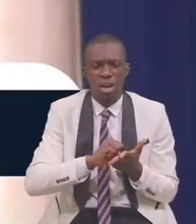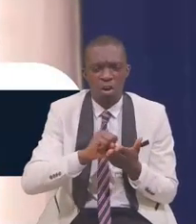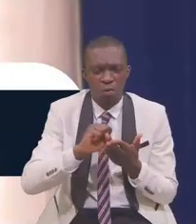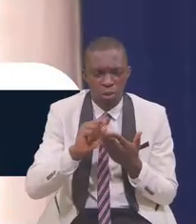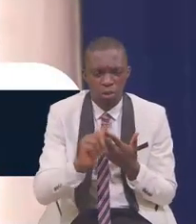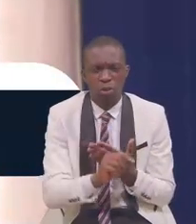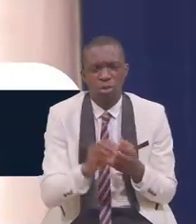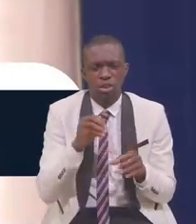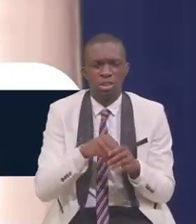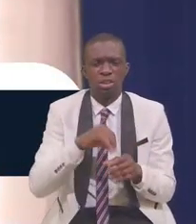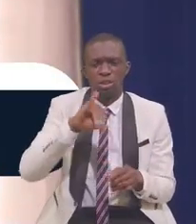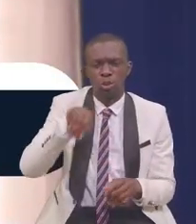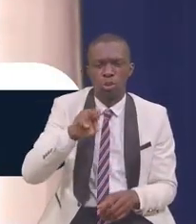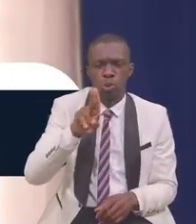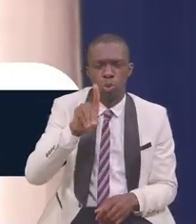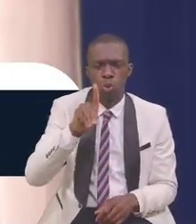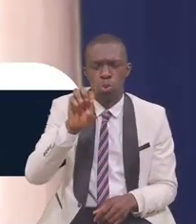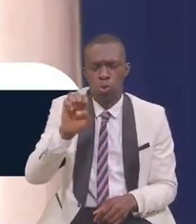Jude